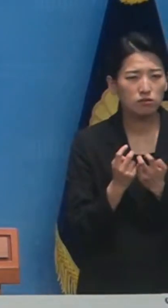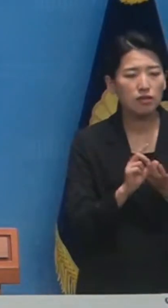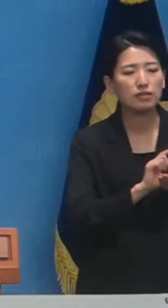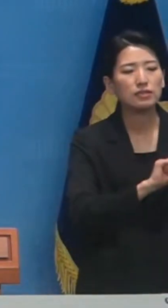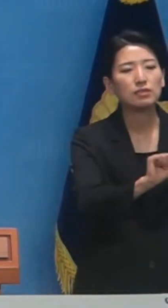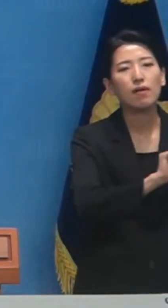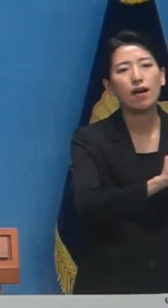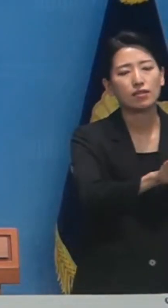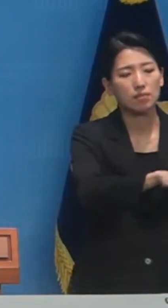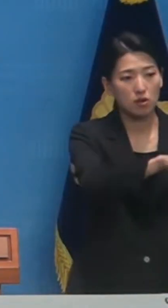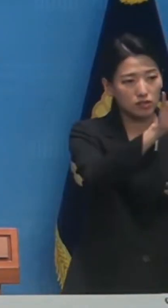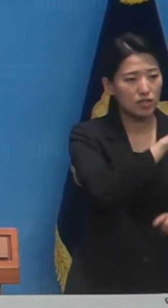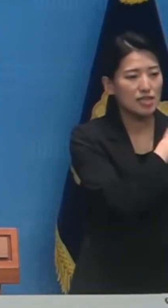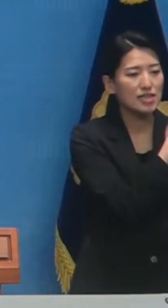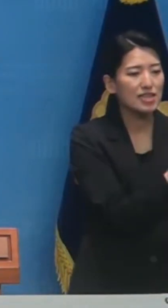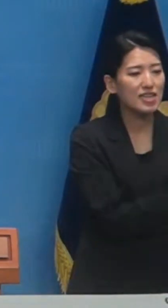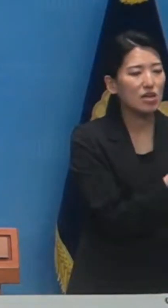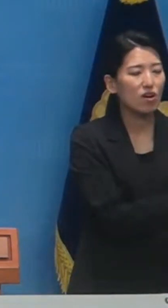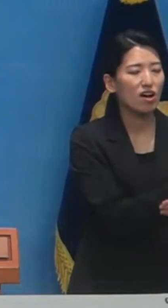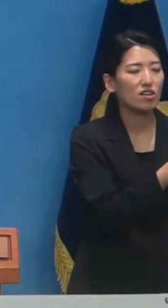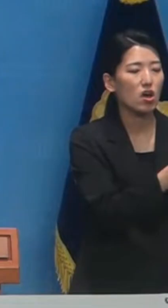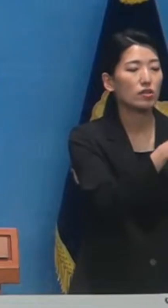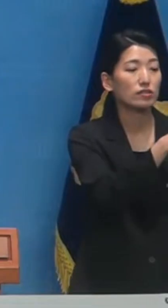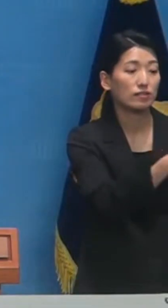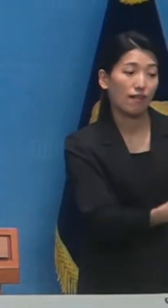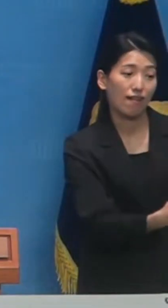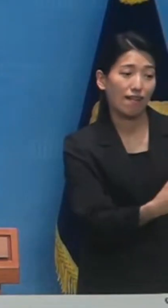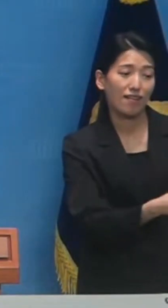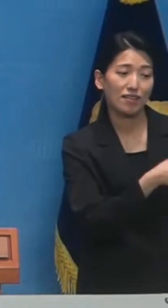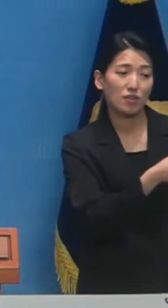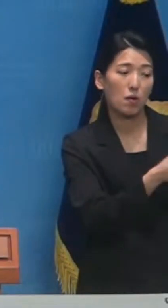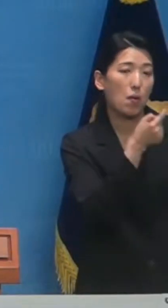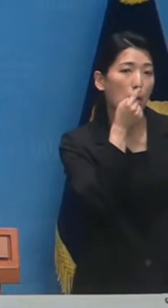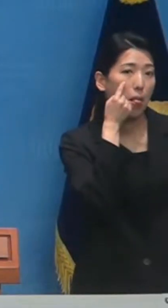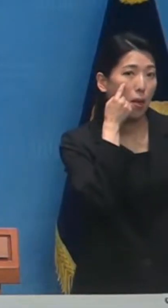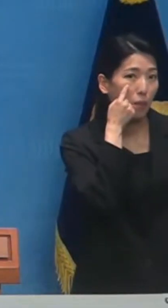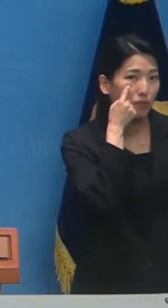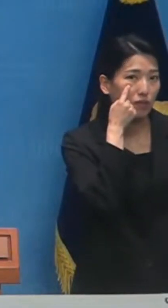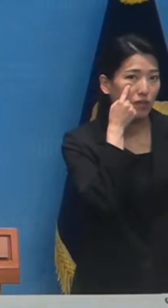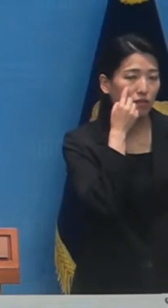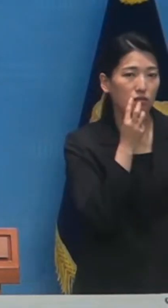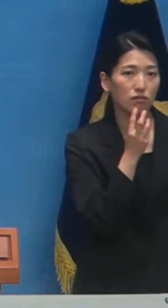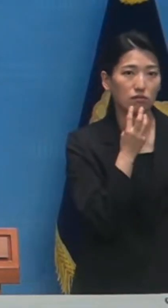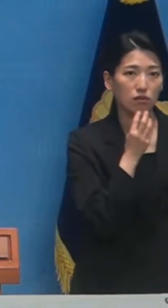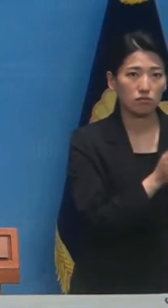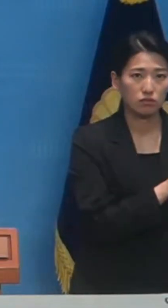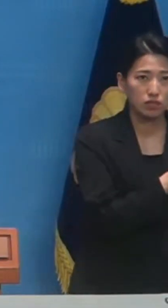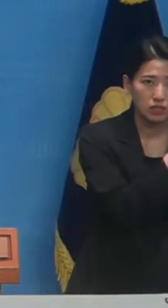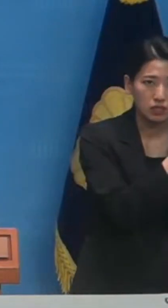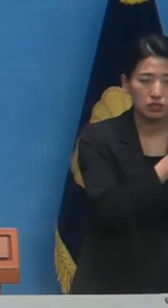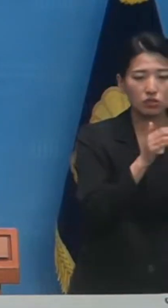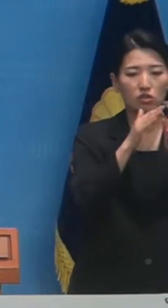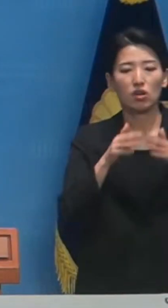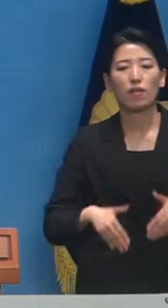차원에서 인권헌장을 제정하려는 시도가 서울시 전남에서